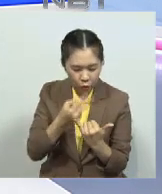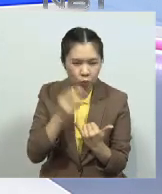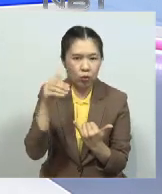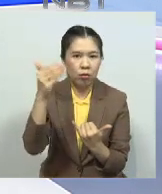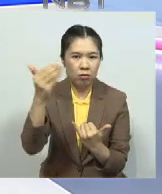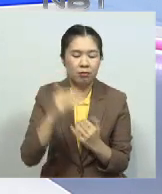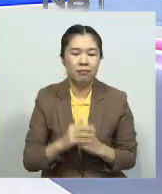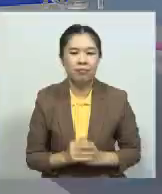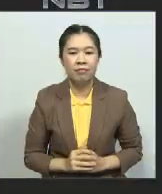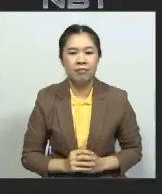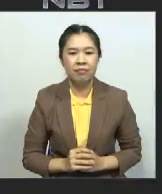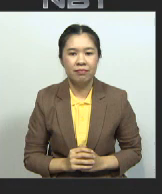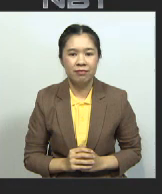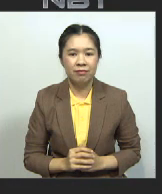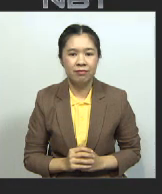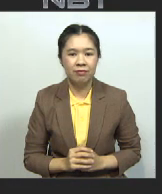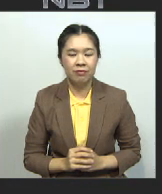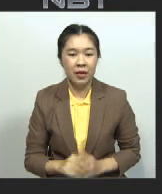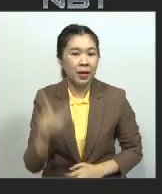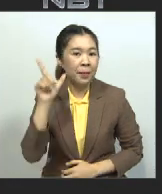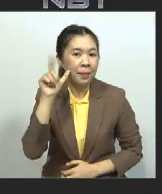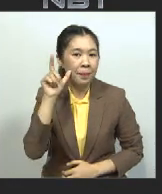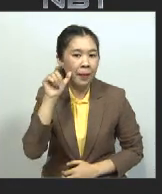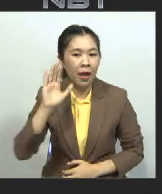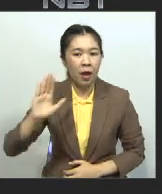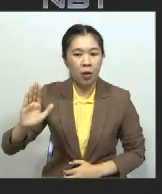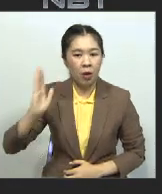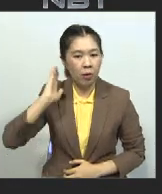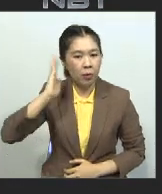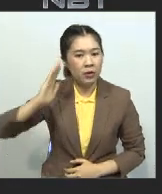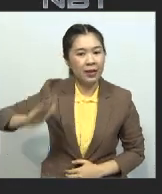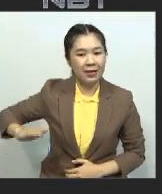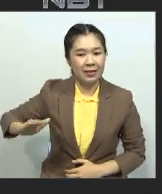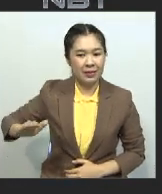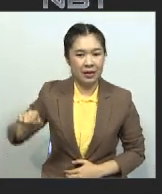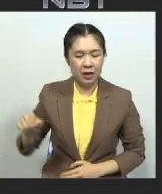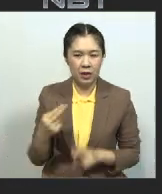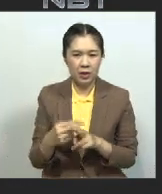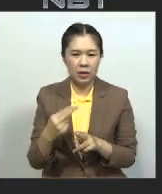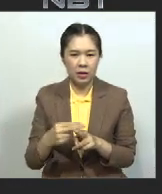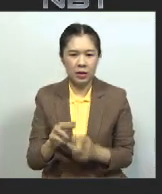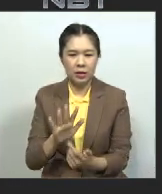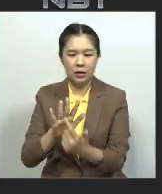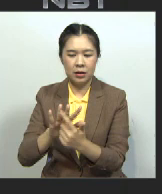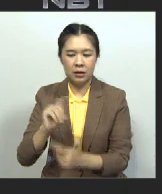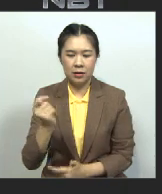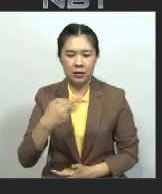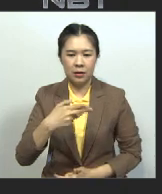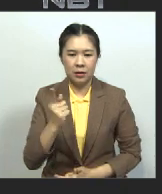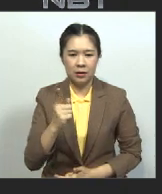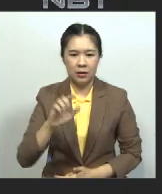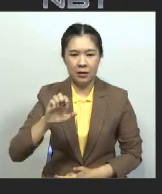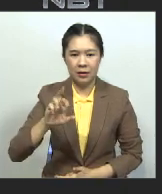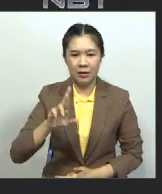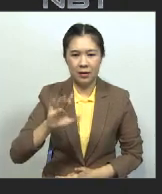การก่อนค่ะหลังจากที่มารดาของน้องเทียนหรือว่าเด็กชายเทียนสุขานนท์สวัสดิ์อายุ14